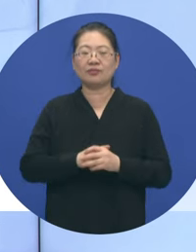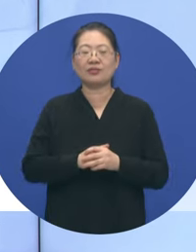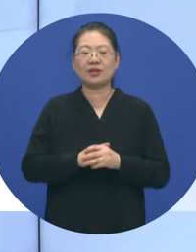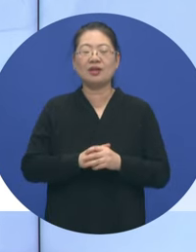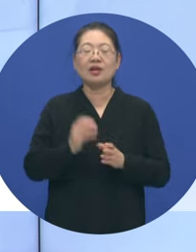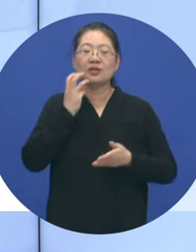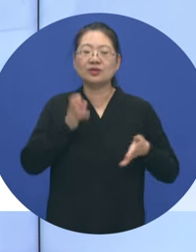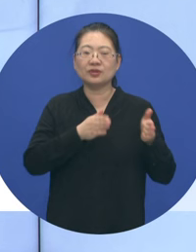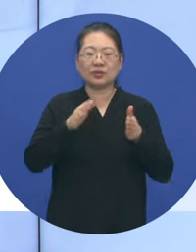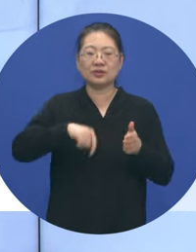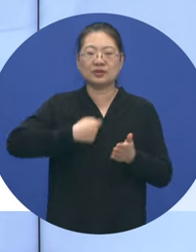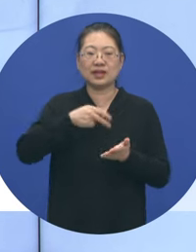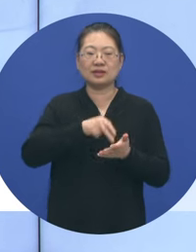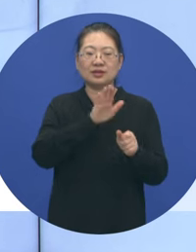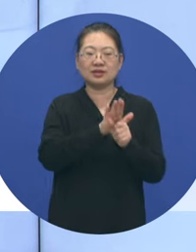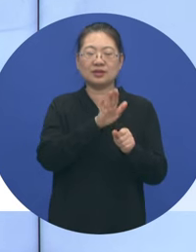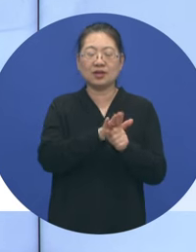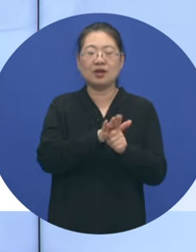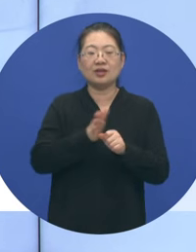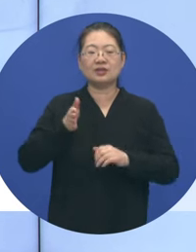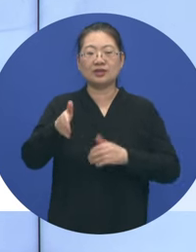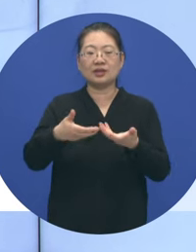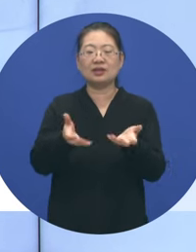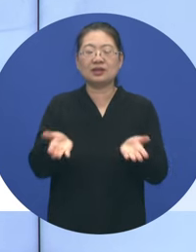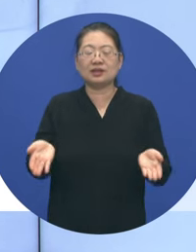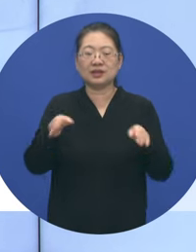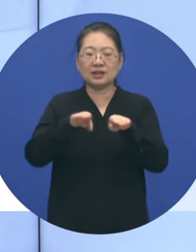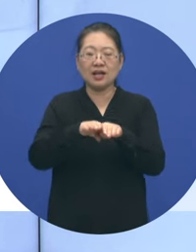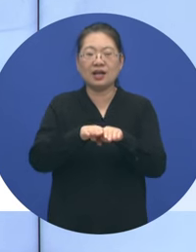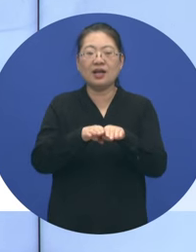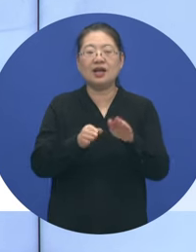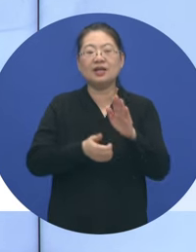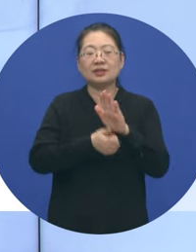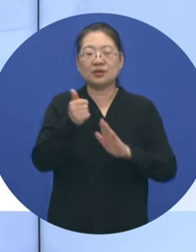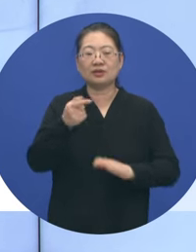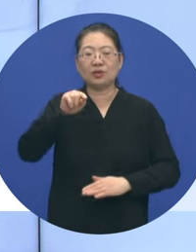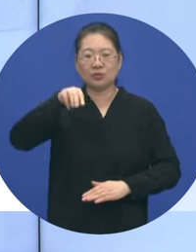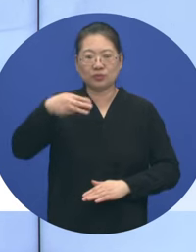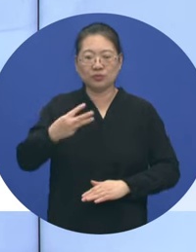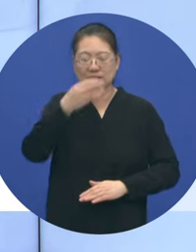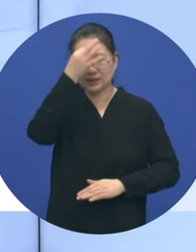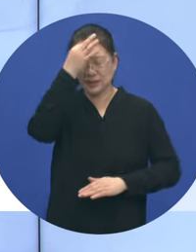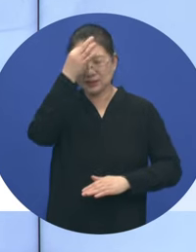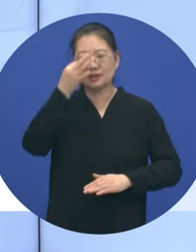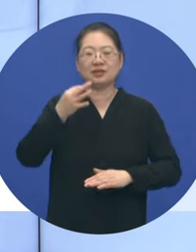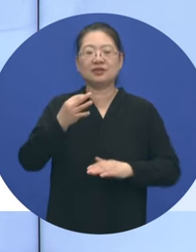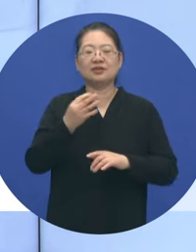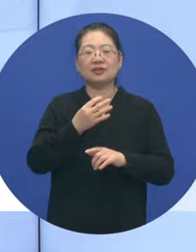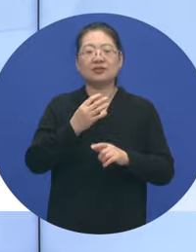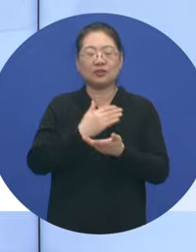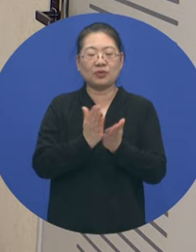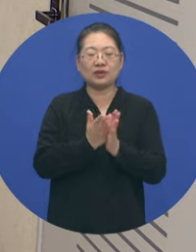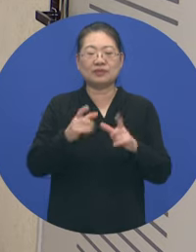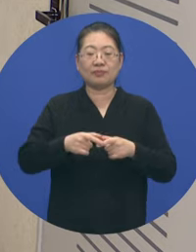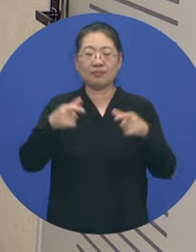위해 경기도 자립지원전담기관 희망너울의 기능과 규모를 확대하기로 했습니다. 최창순 기자입니다.